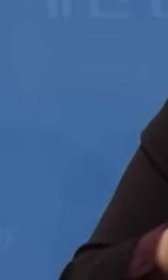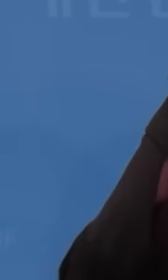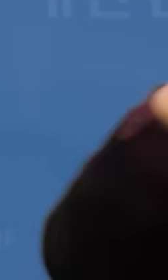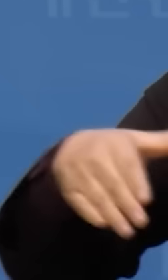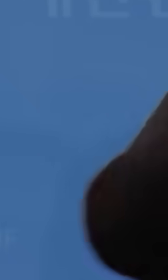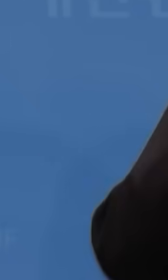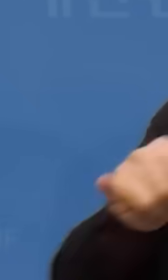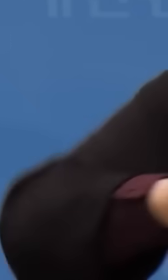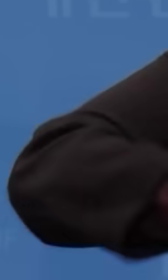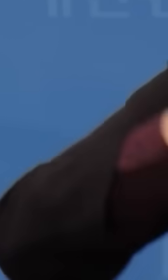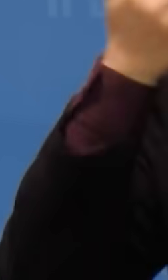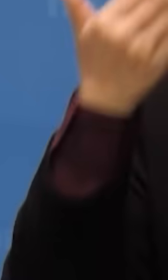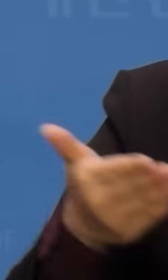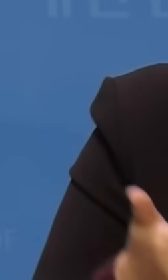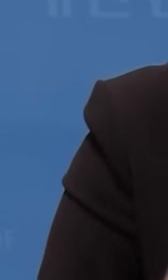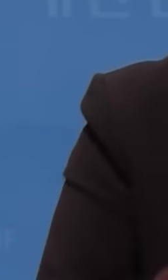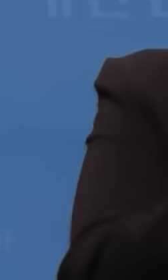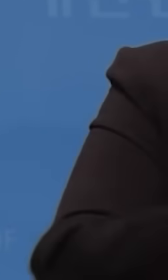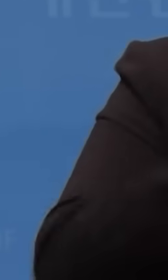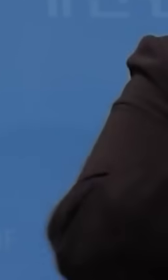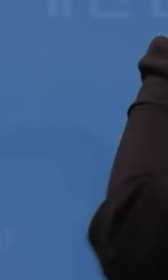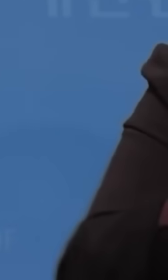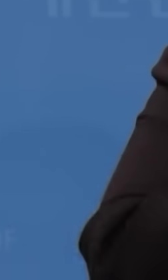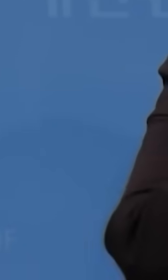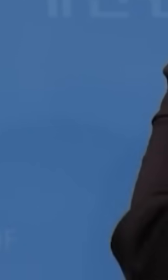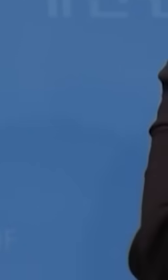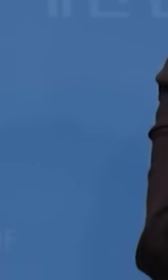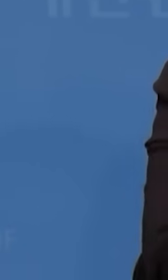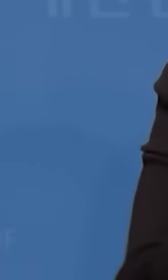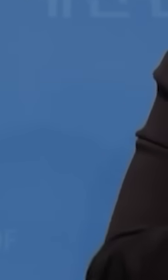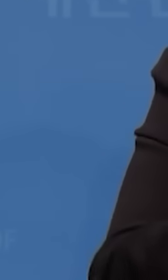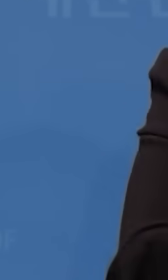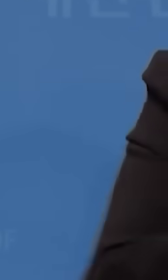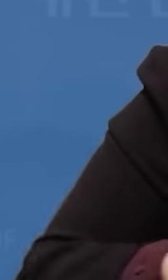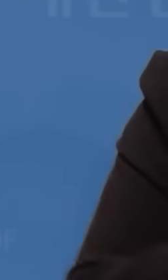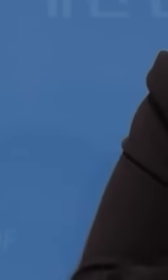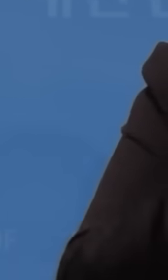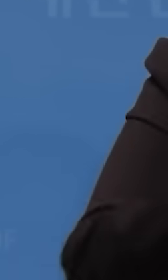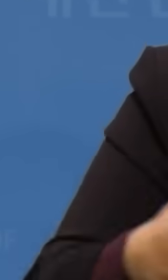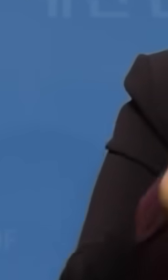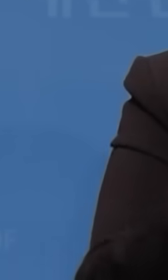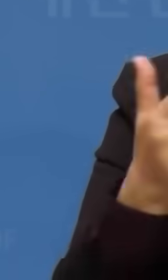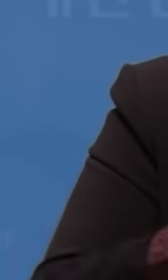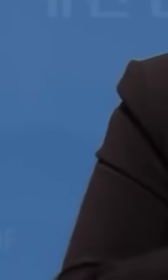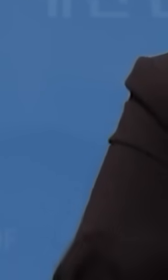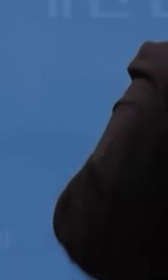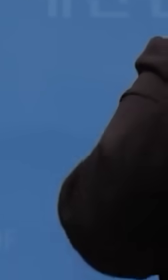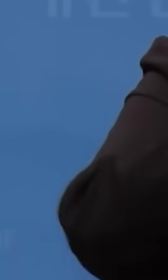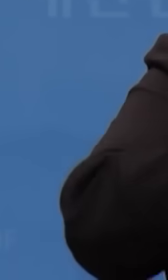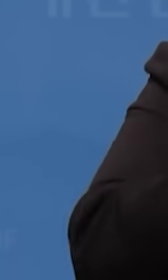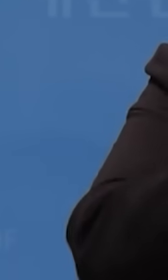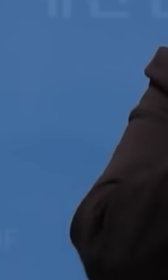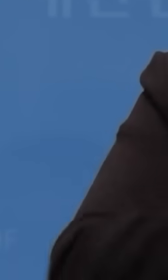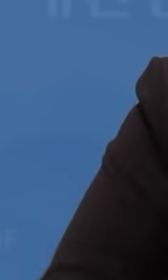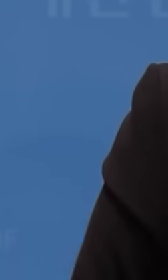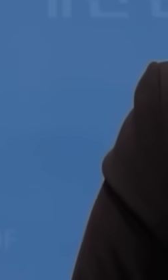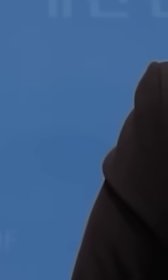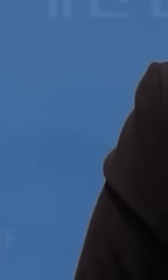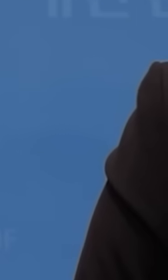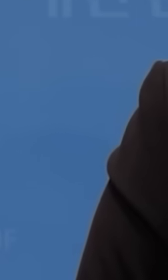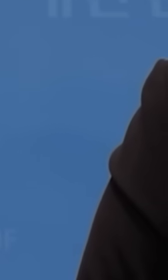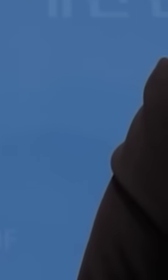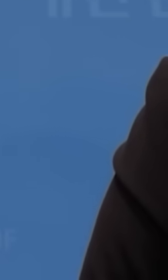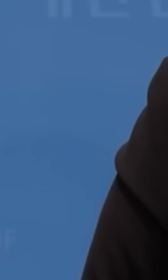자신이 받은 피해 보상을 받을 수 있도록 적극적으로 피해자를 위한 법을 만들겠습니다. 피고인의